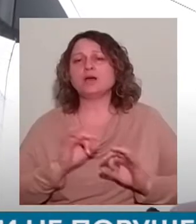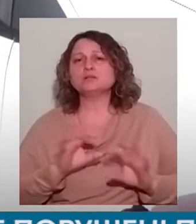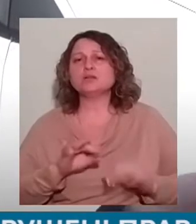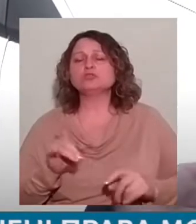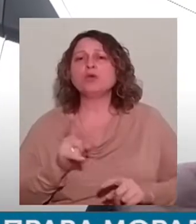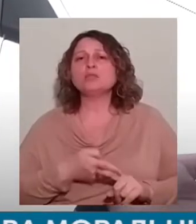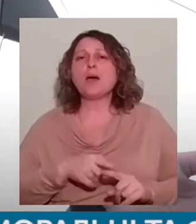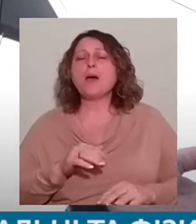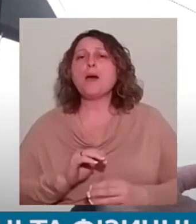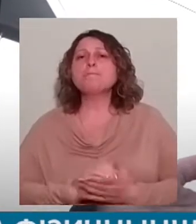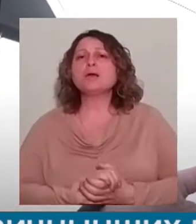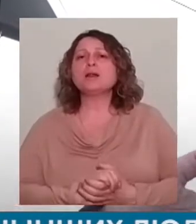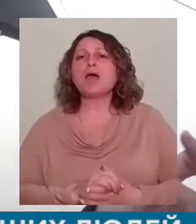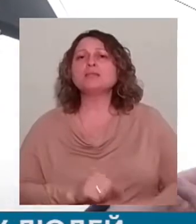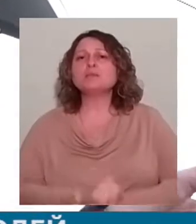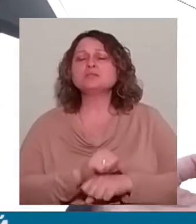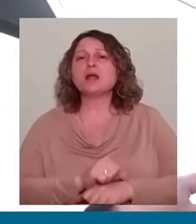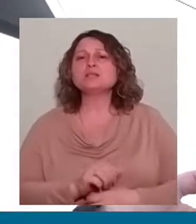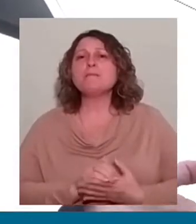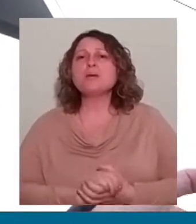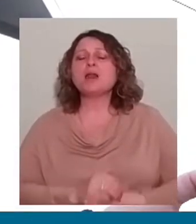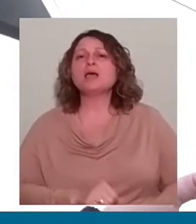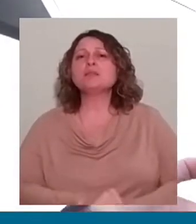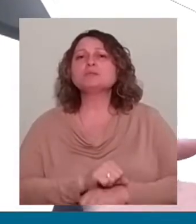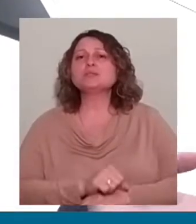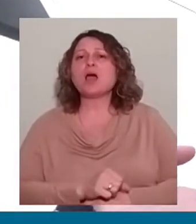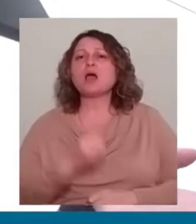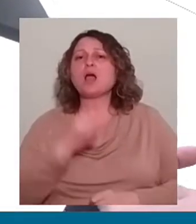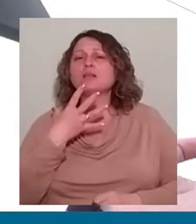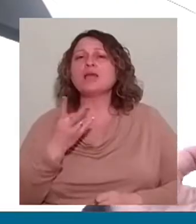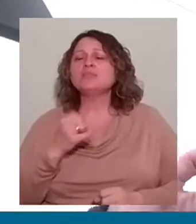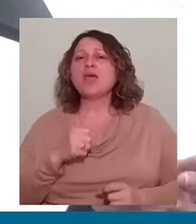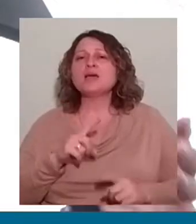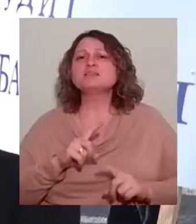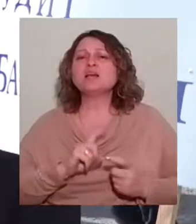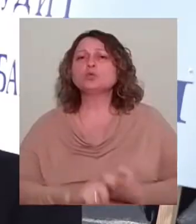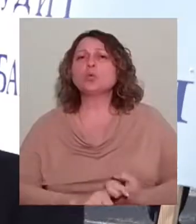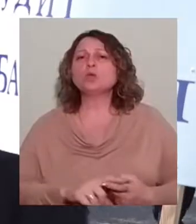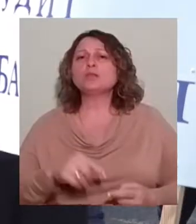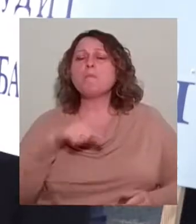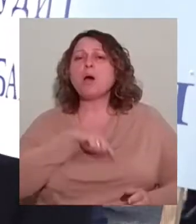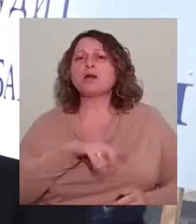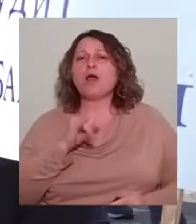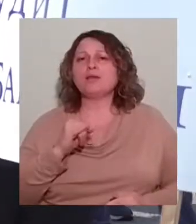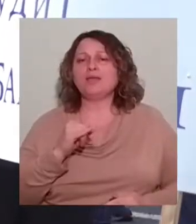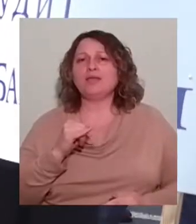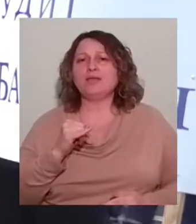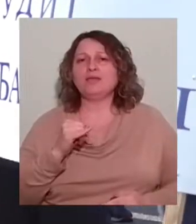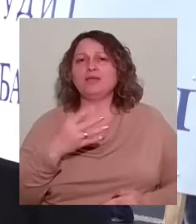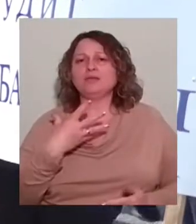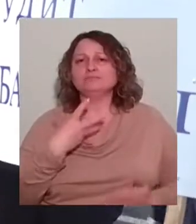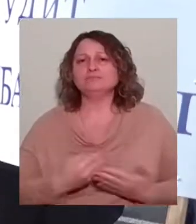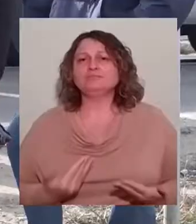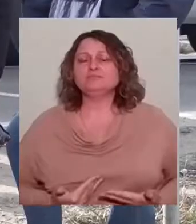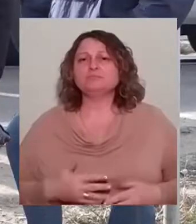что демонстрация мирная, когда не затронуты права моральные и физические других людей. Вимогу рибалок щодо скасування